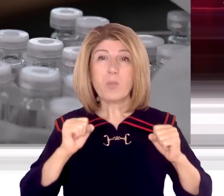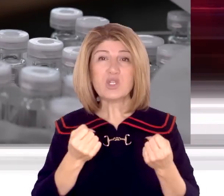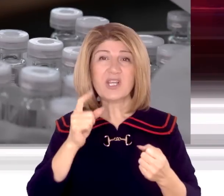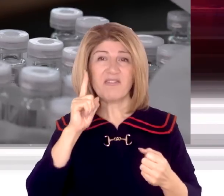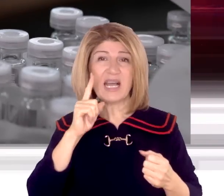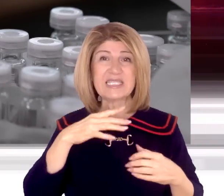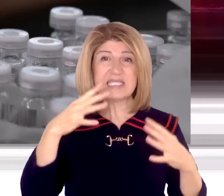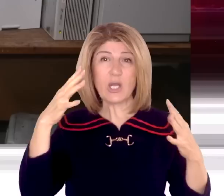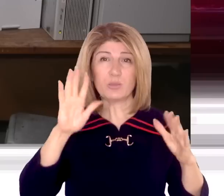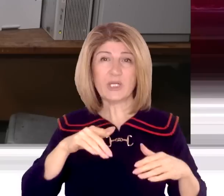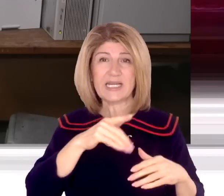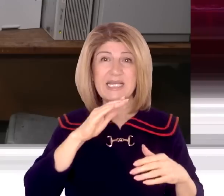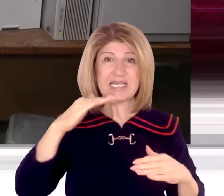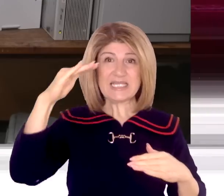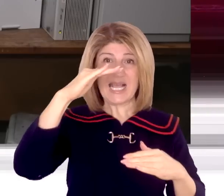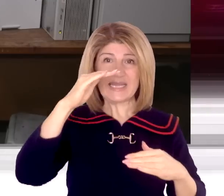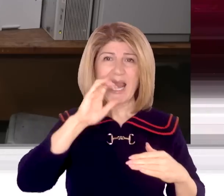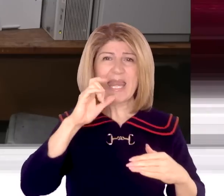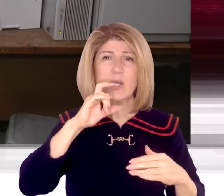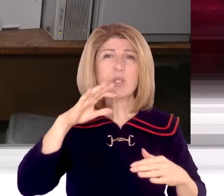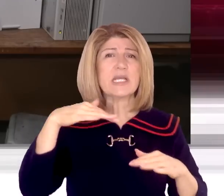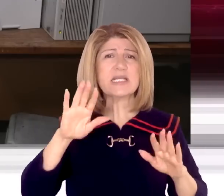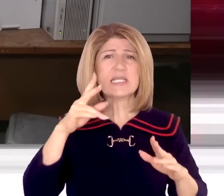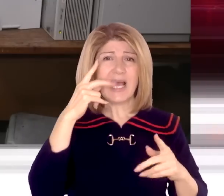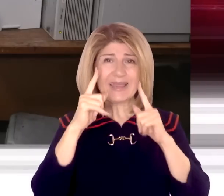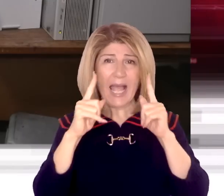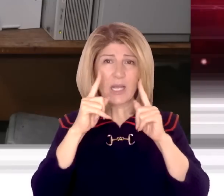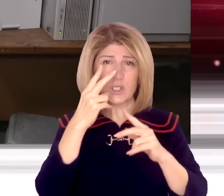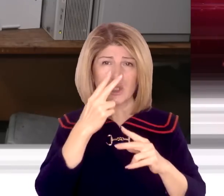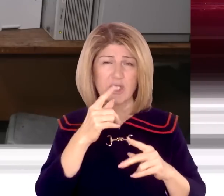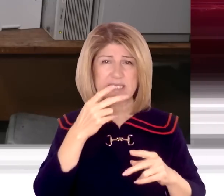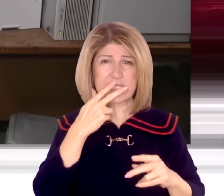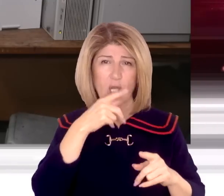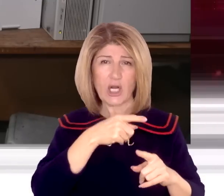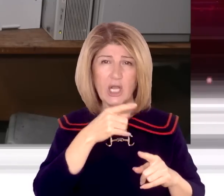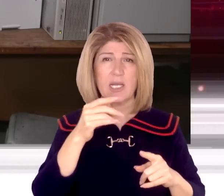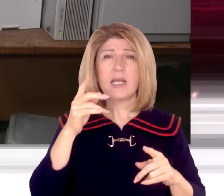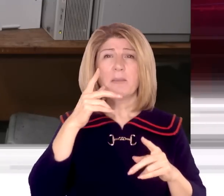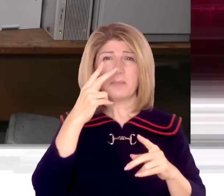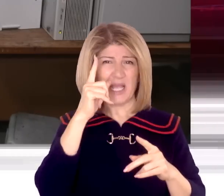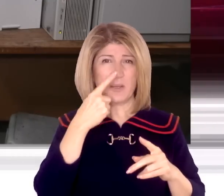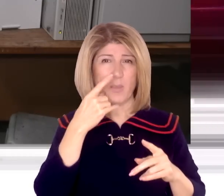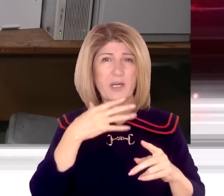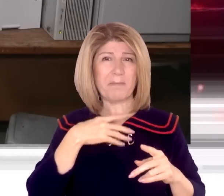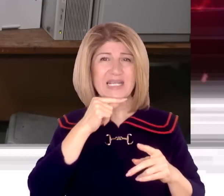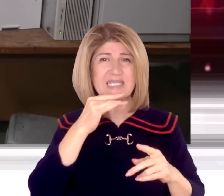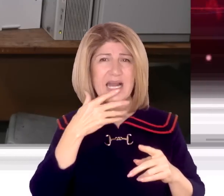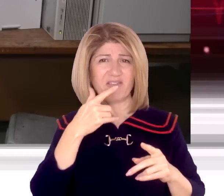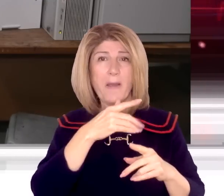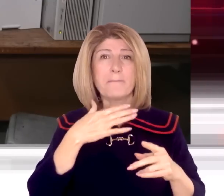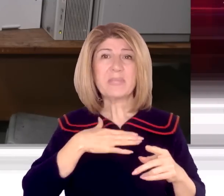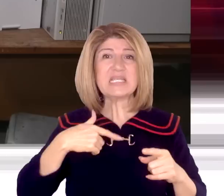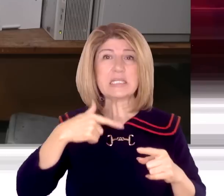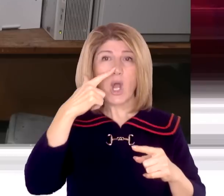مشکل فقط زیاد بودن سطح نیکوتین هم نیست. تحقیقات نشون داده در خیلی از این سیگارهای الکترونیکی یک بار مصرف